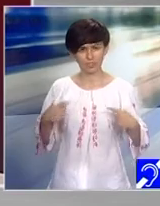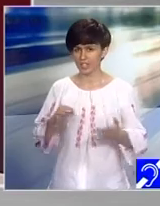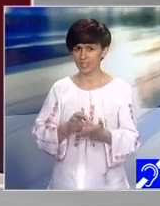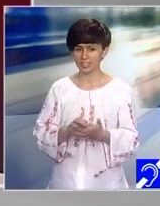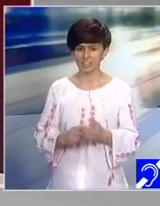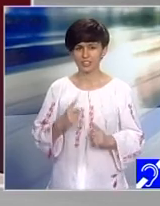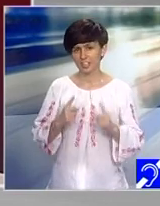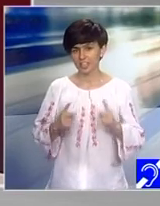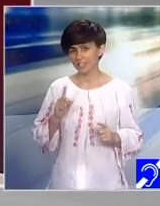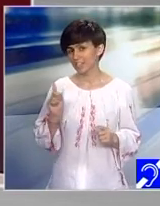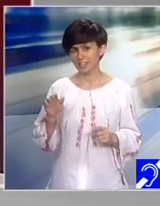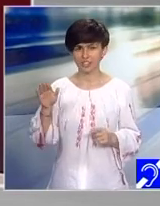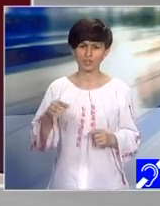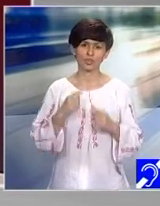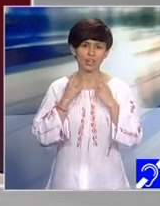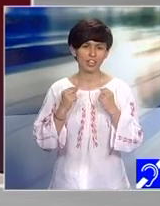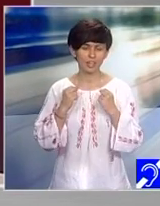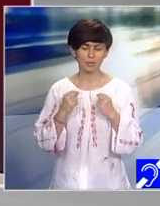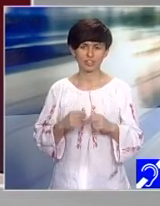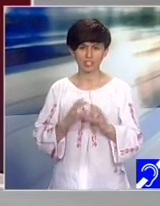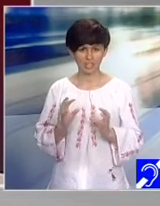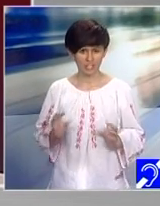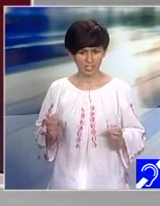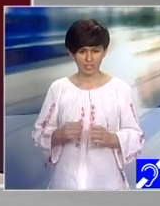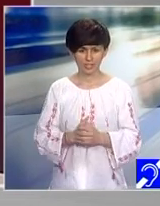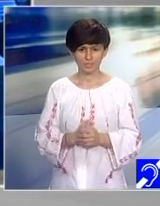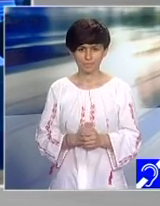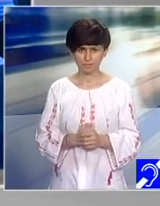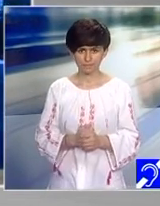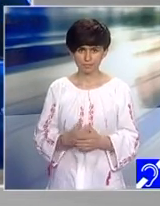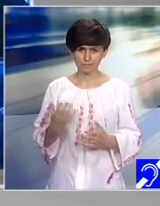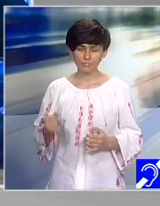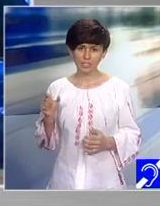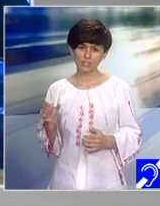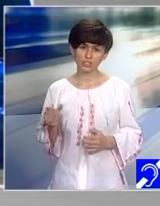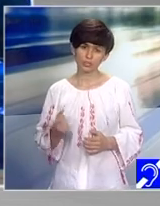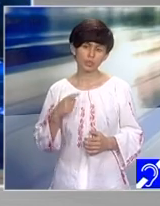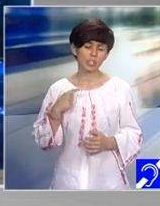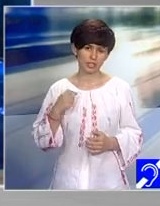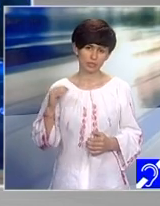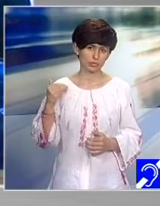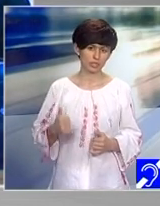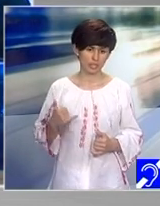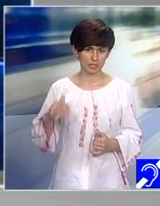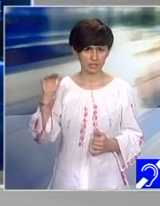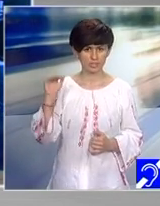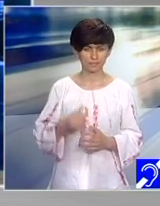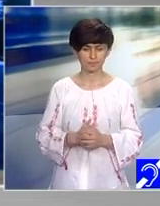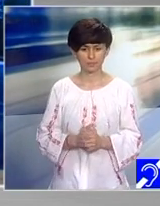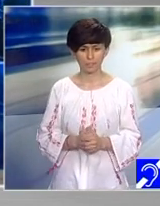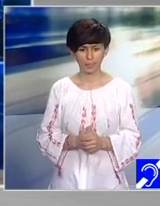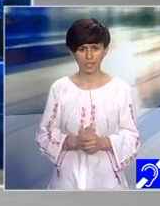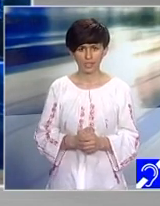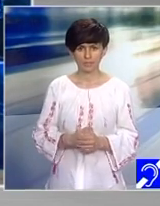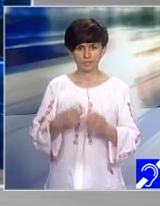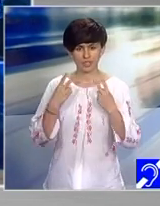ești bine informat. Spune-mi, ce subiecte mai întâi, fost astăzi? Subiectul care pare al zilei, principalul subiect al zilei, Canicula. Este